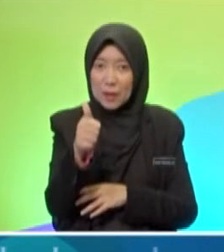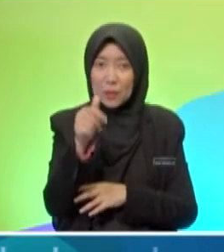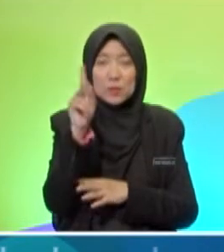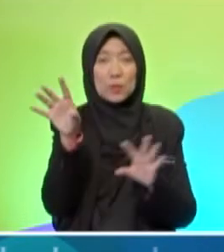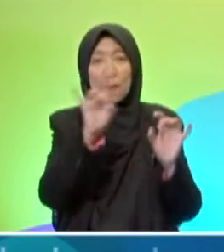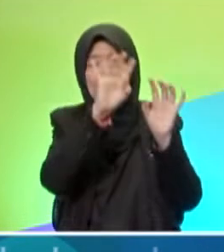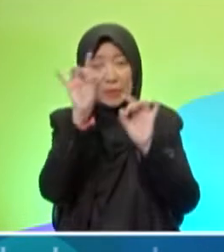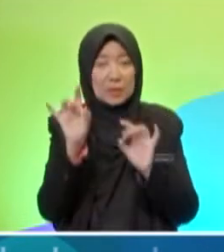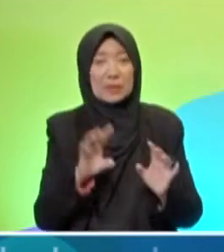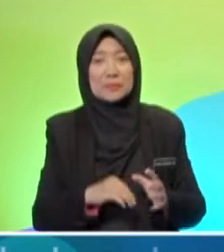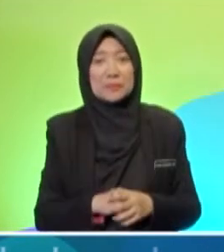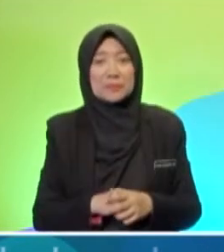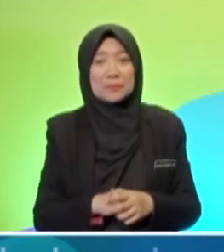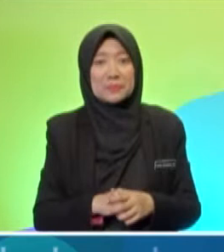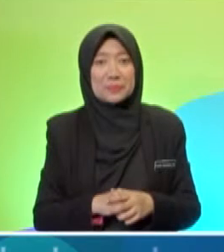untuk